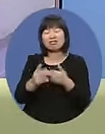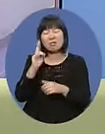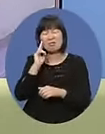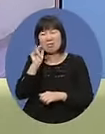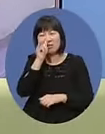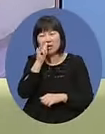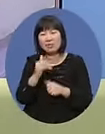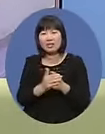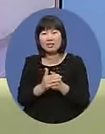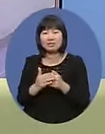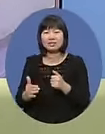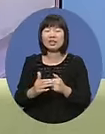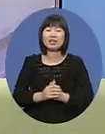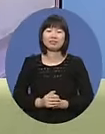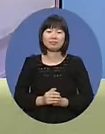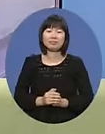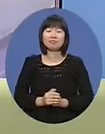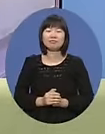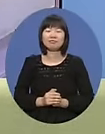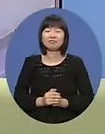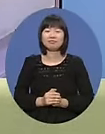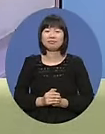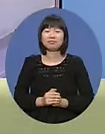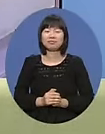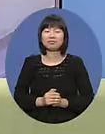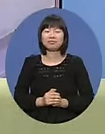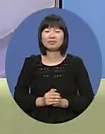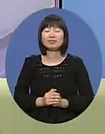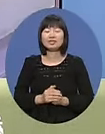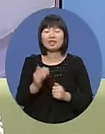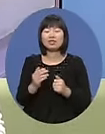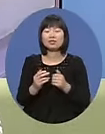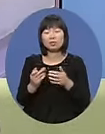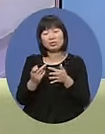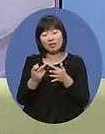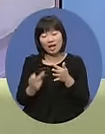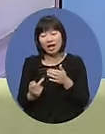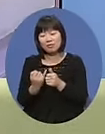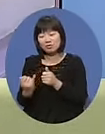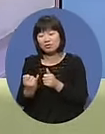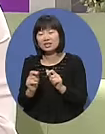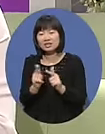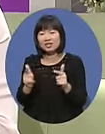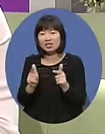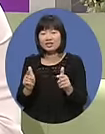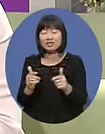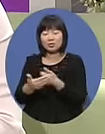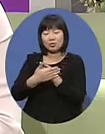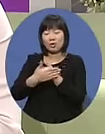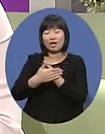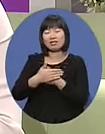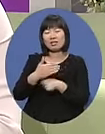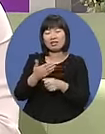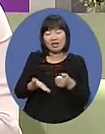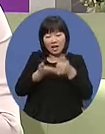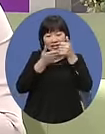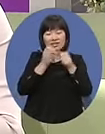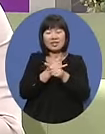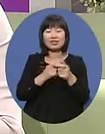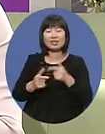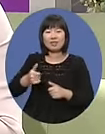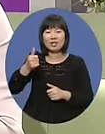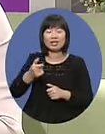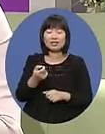아무래도 큰형님이 부모님한테 애쓰게 되잖아요. 네. 그러니까 조금 밑에 사람들이. 저도 그렇게 생각해요. 그 네. 부분에 대한 거는 네. 정말